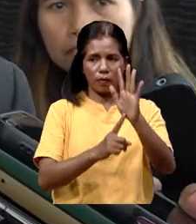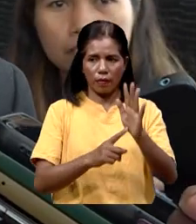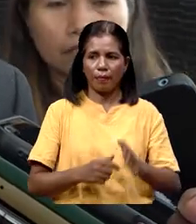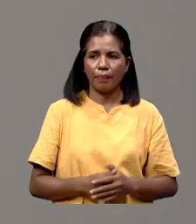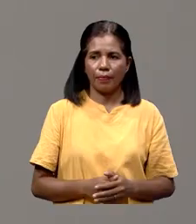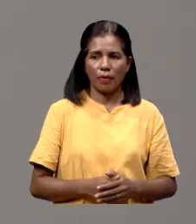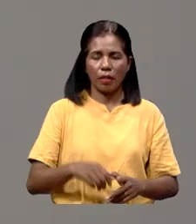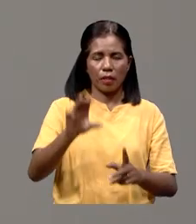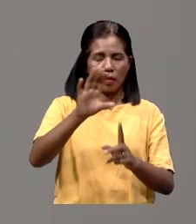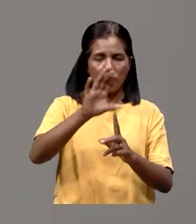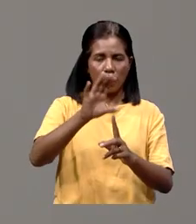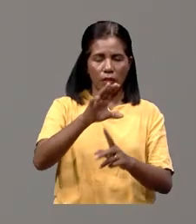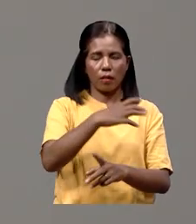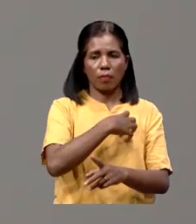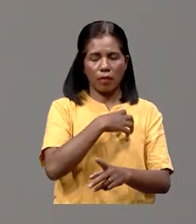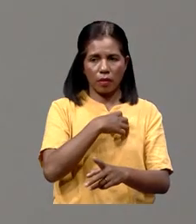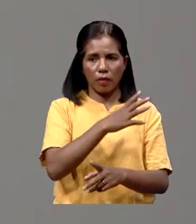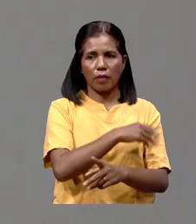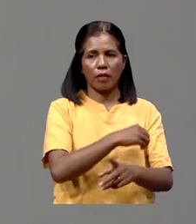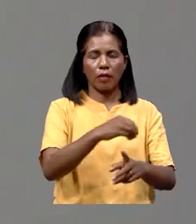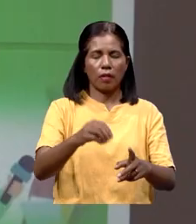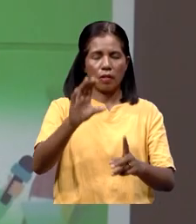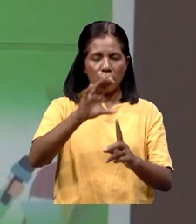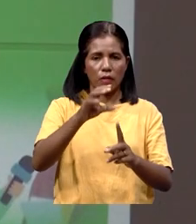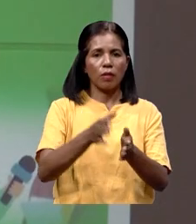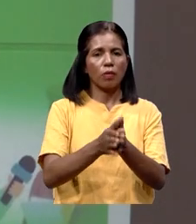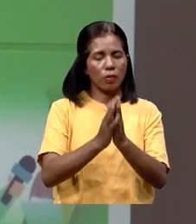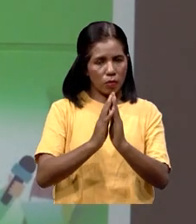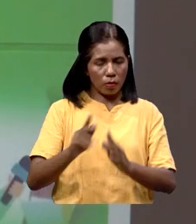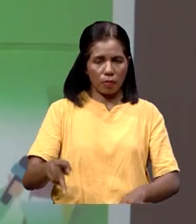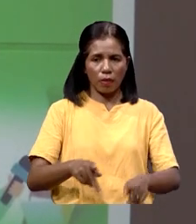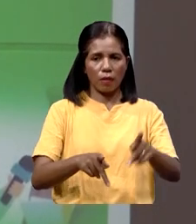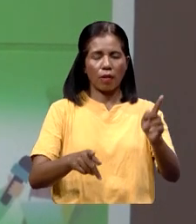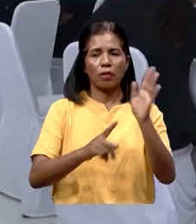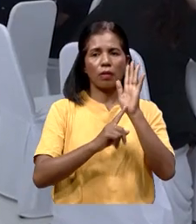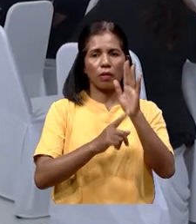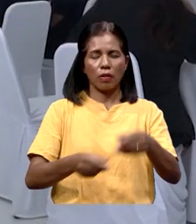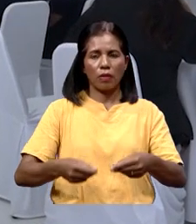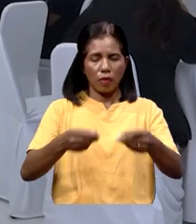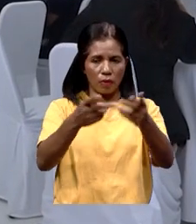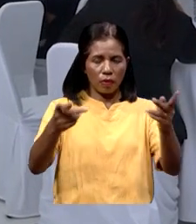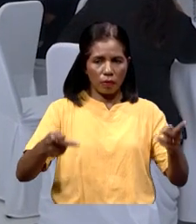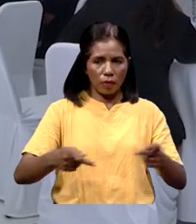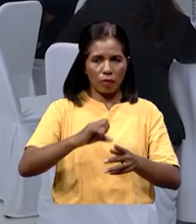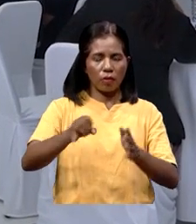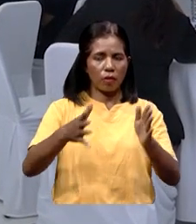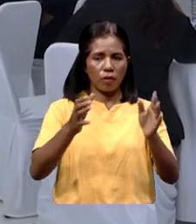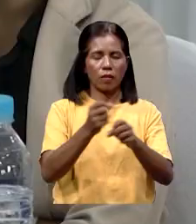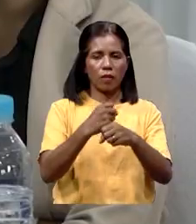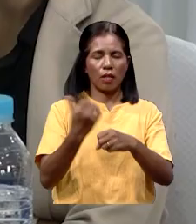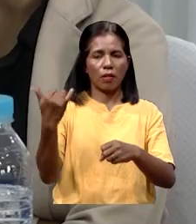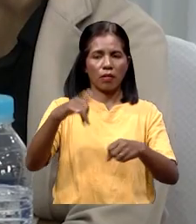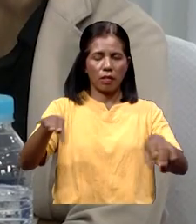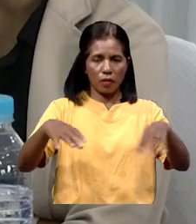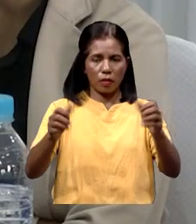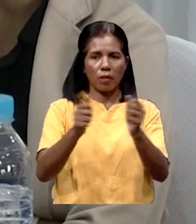ne comandante operacional superintendente chefe husu ba público, atu fo espaço ba jornalista sira ho di halau sira ni